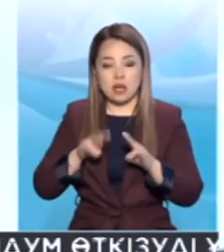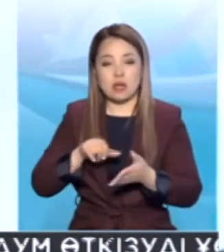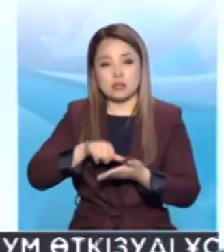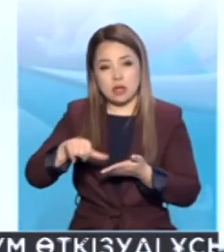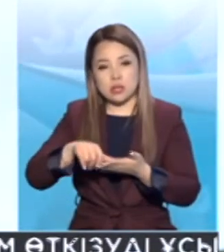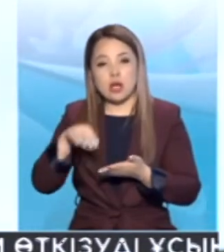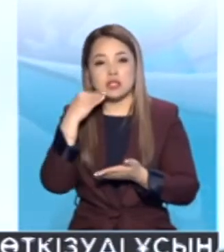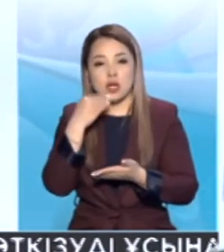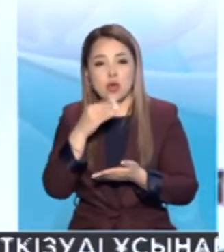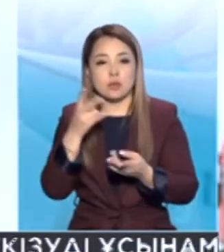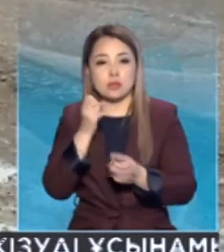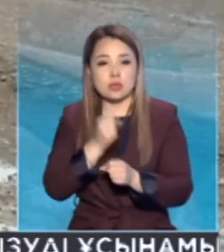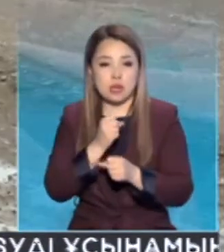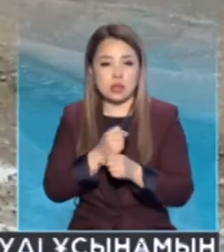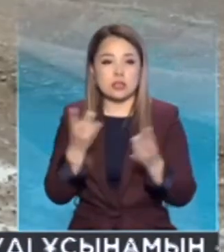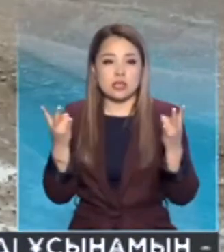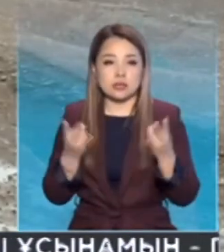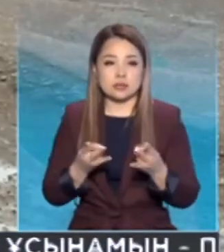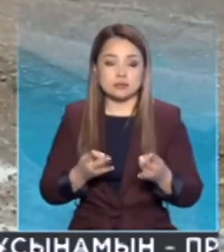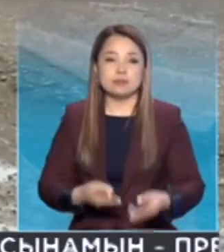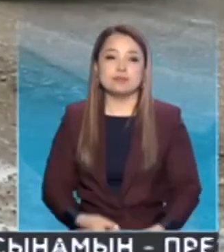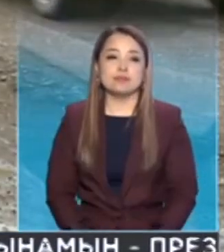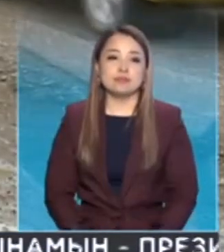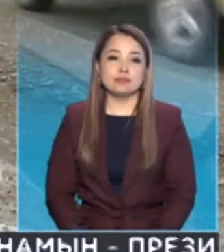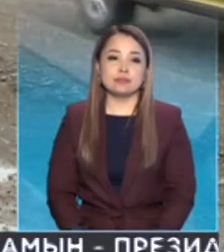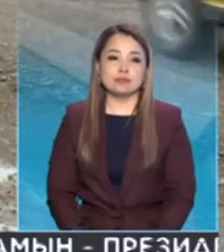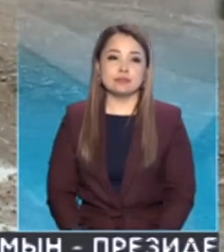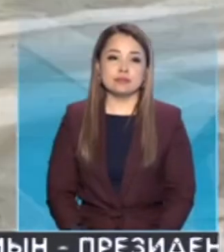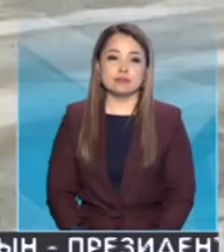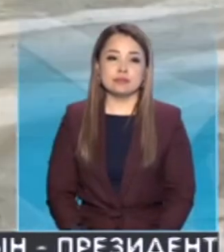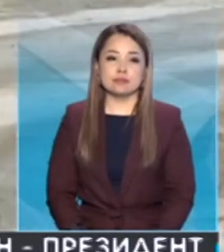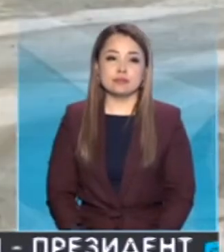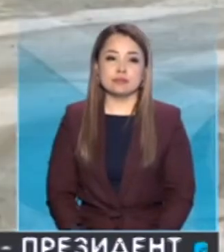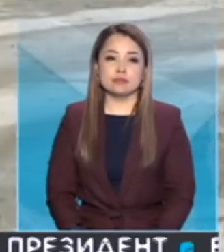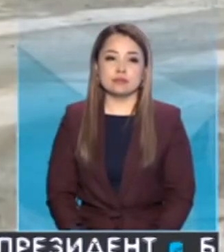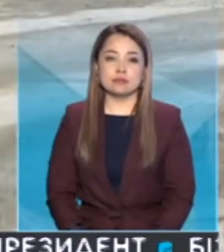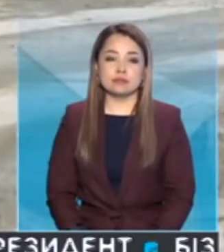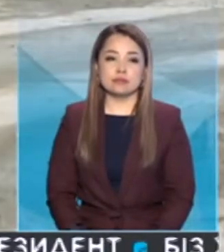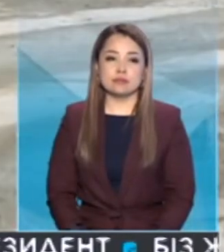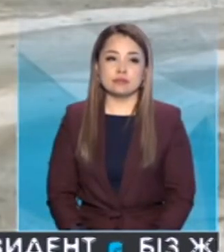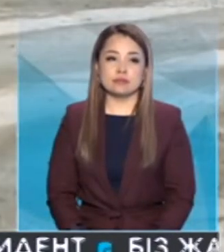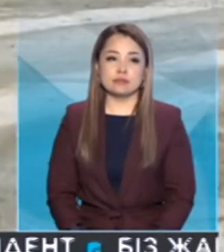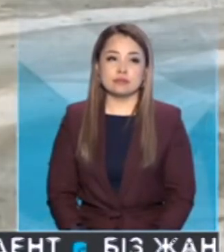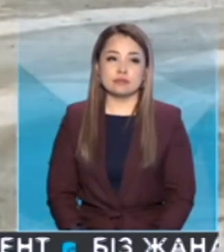Себебі сапа болмайды. Руслан Нұрланұлы, Бекзат Сәбитұлы, Қазақстан ұлттық телеарнасы, Қарағанды облысынан.